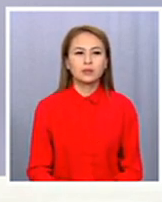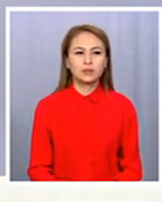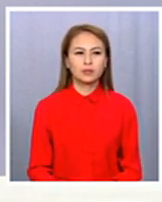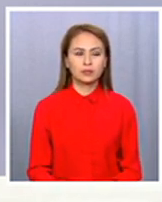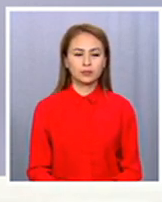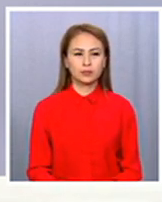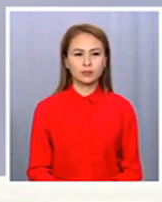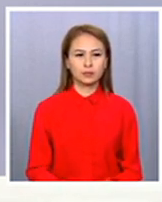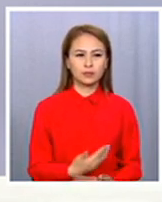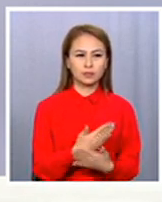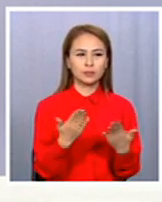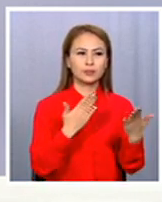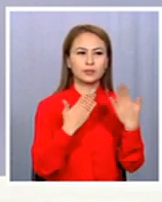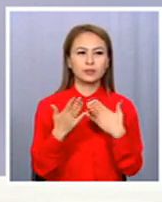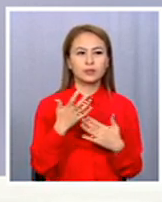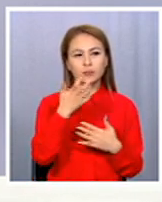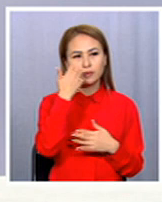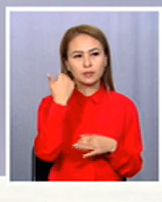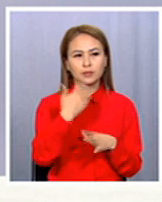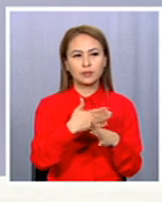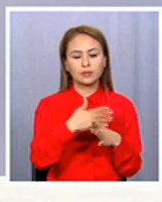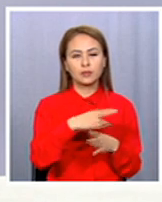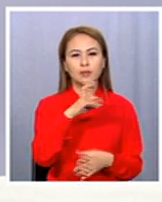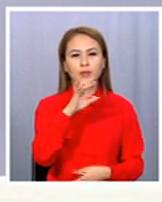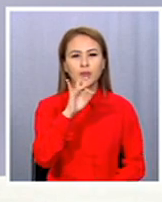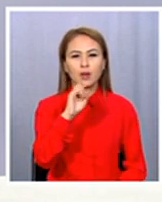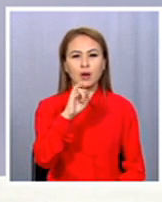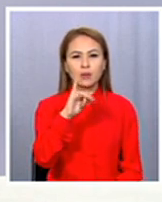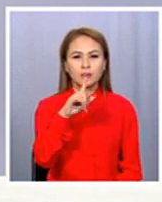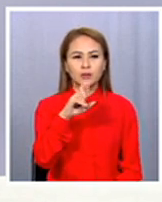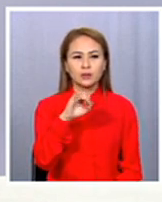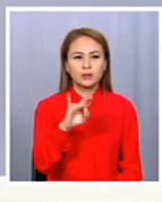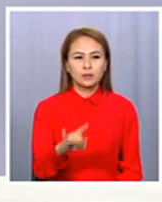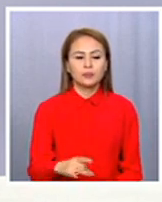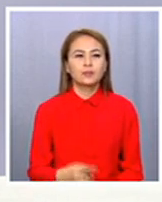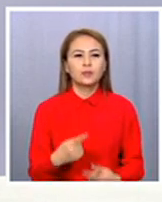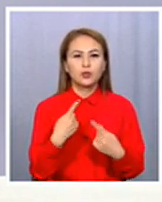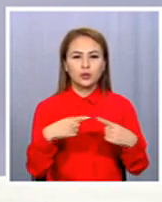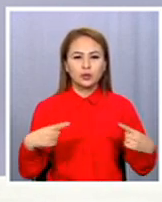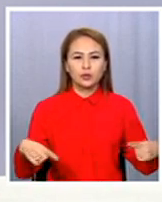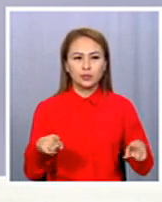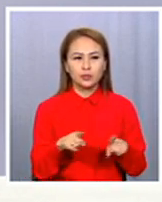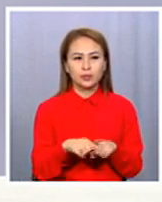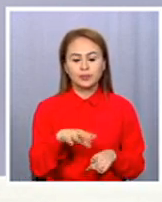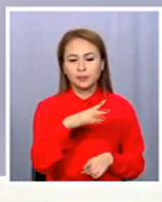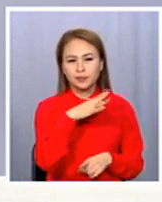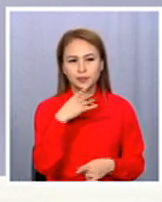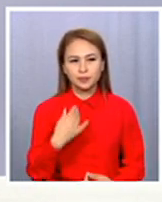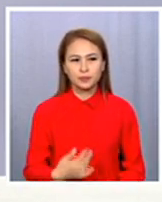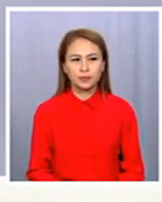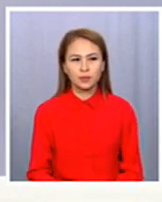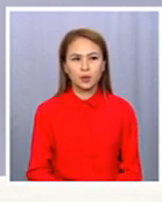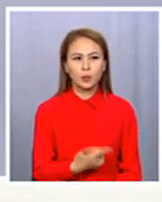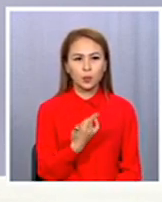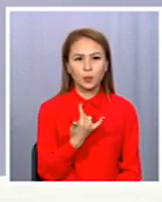осы браузердің көмегімен орнатамыз. Браузердің түрлері де көп. Google